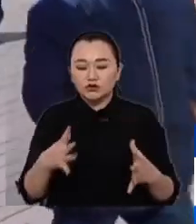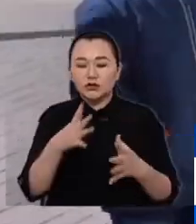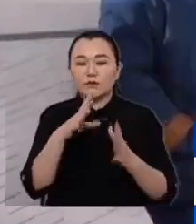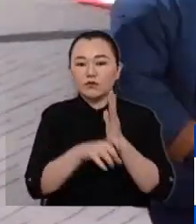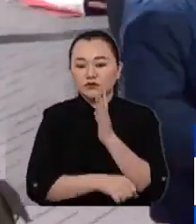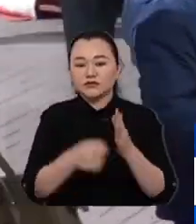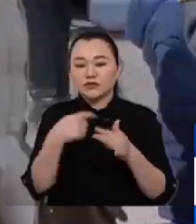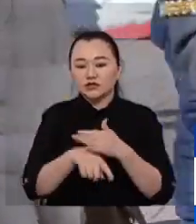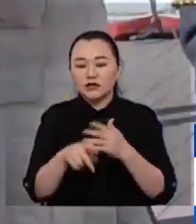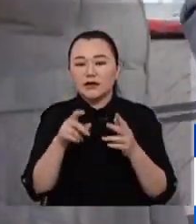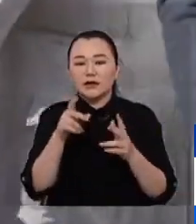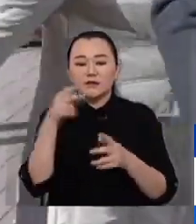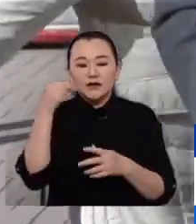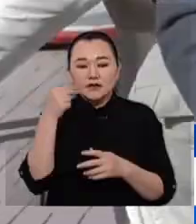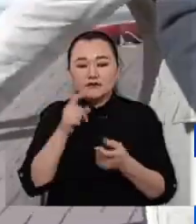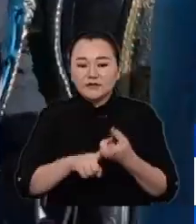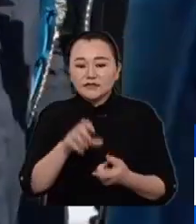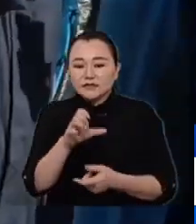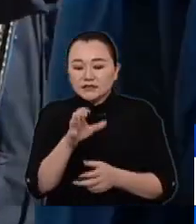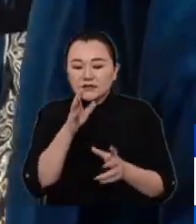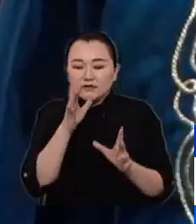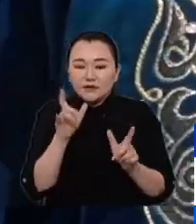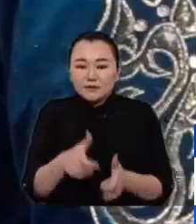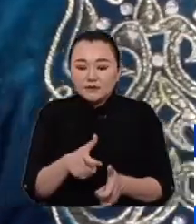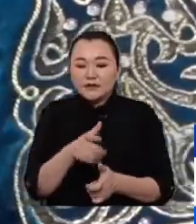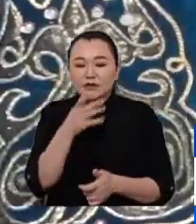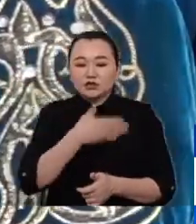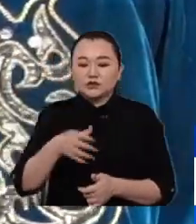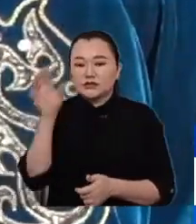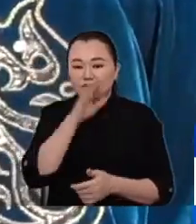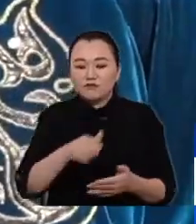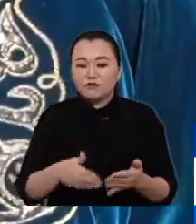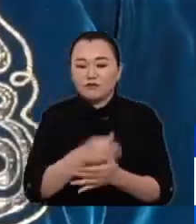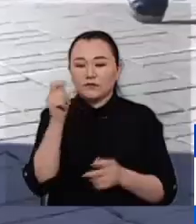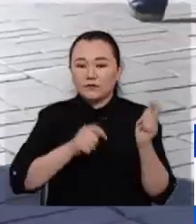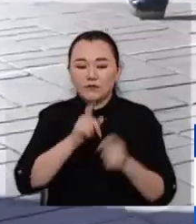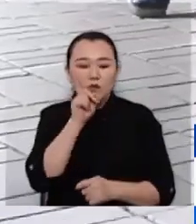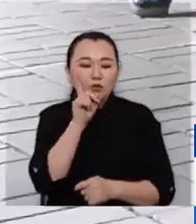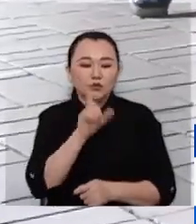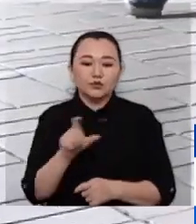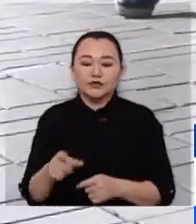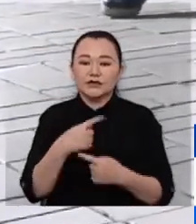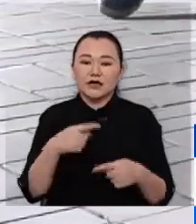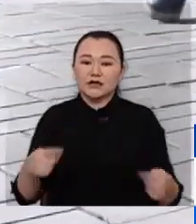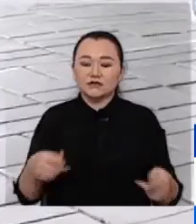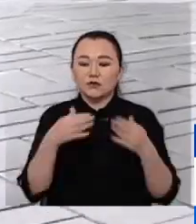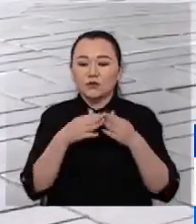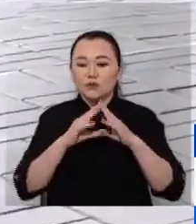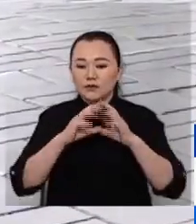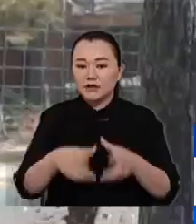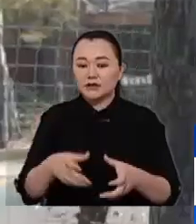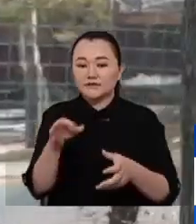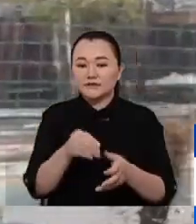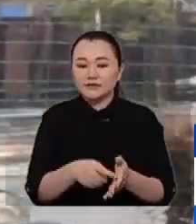После значительного перерыва, связанного с карантином, в нашу страну вновь прибывают молодые люди из разных уголков планеты.